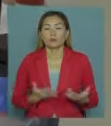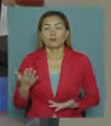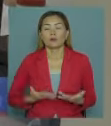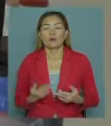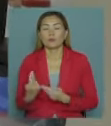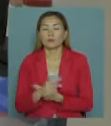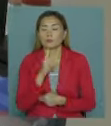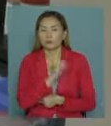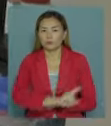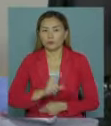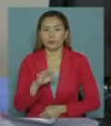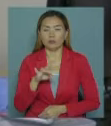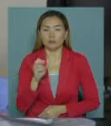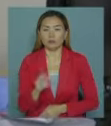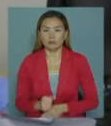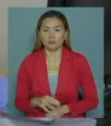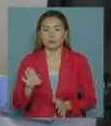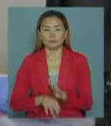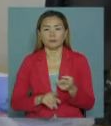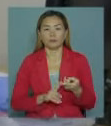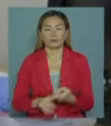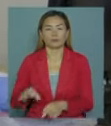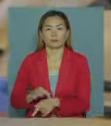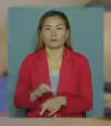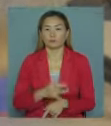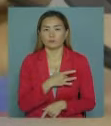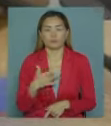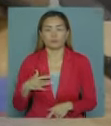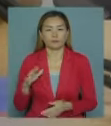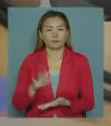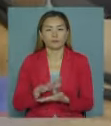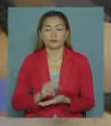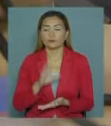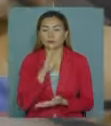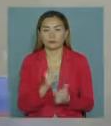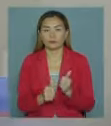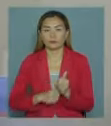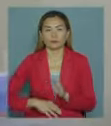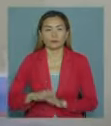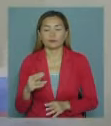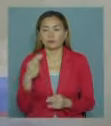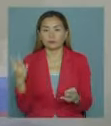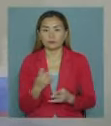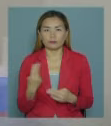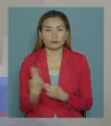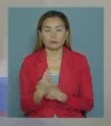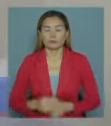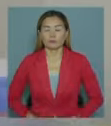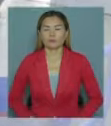не лечить коклюш вовремя, он перерастет в пневмонию. Поэтому каждому человеку лучше искать способ